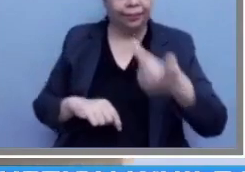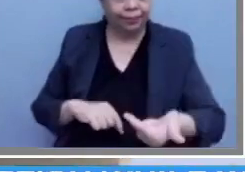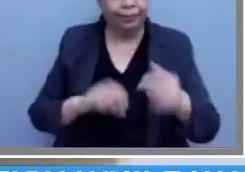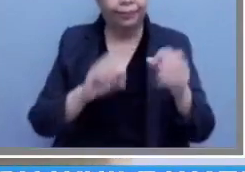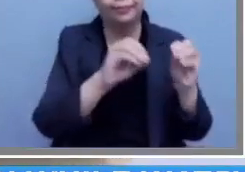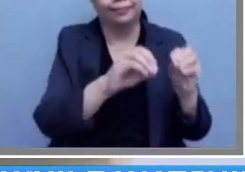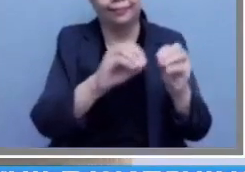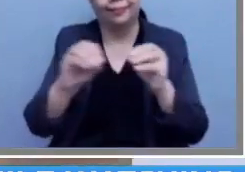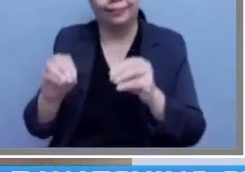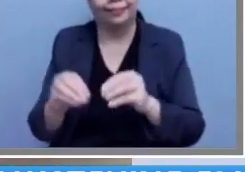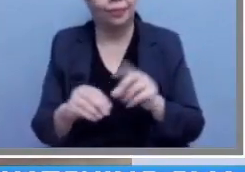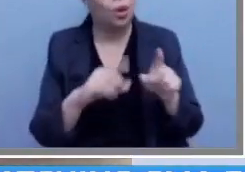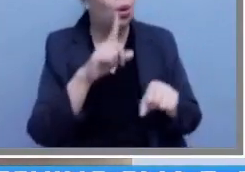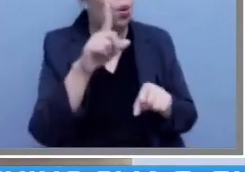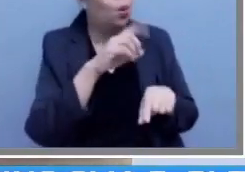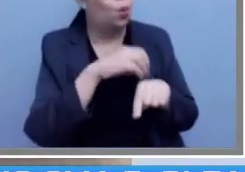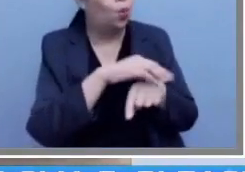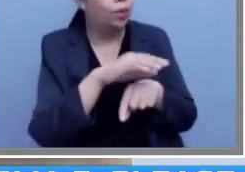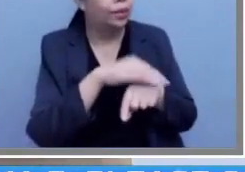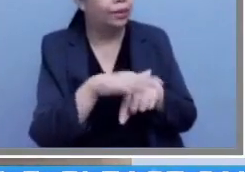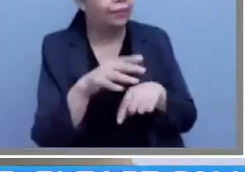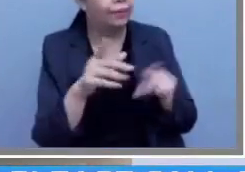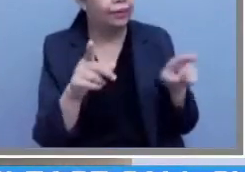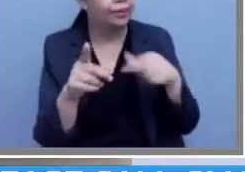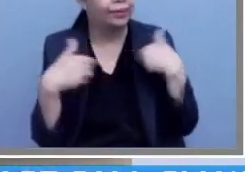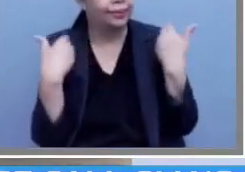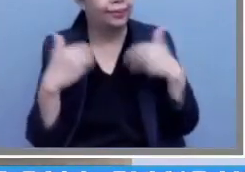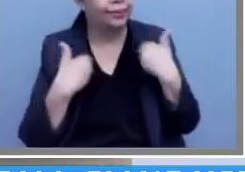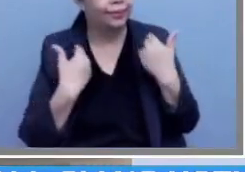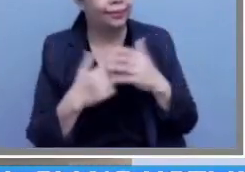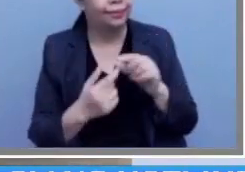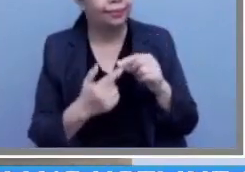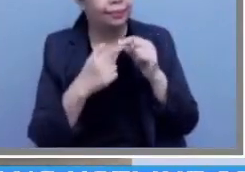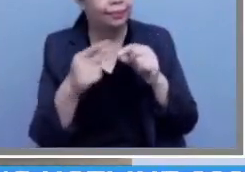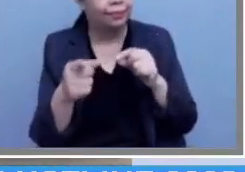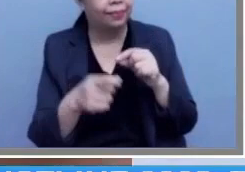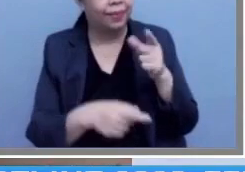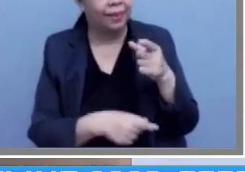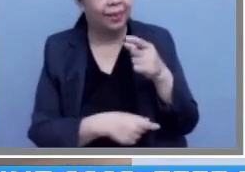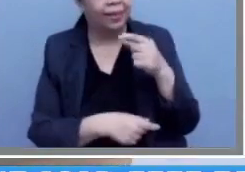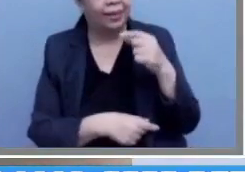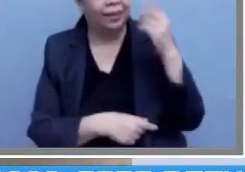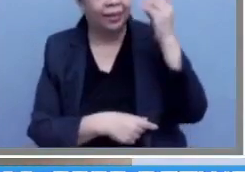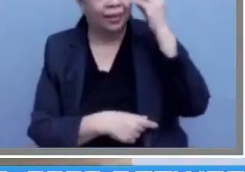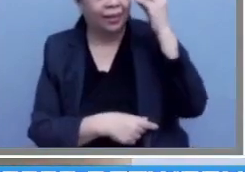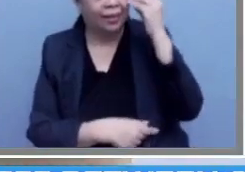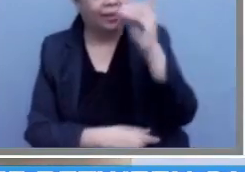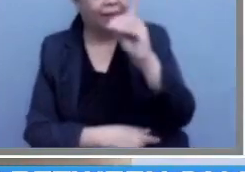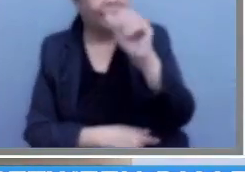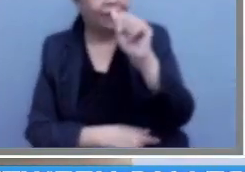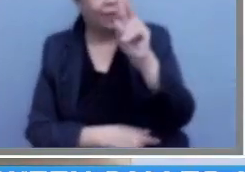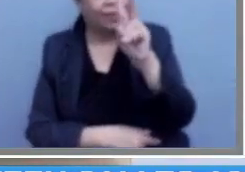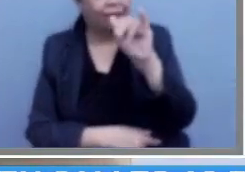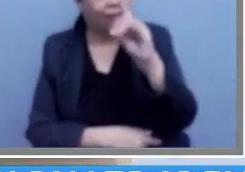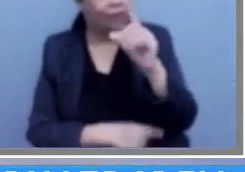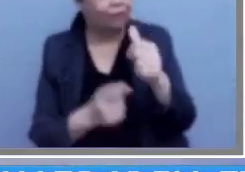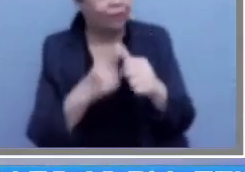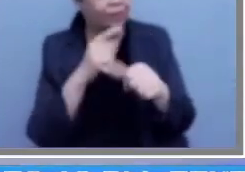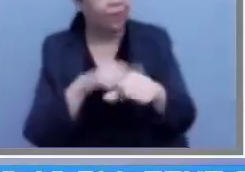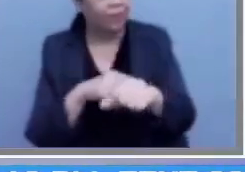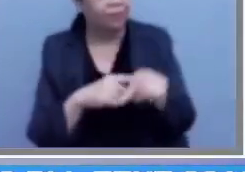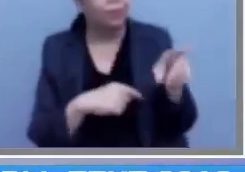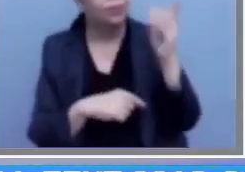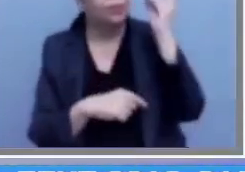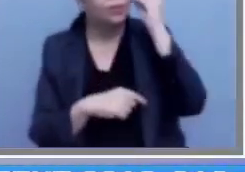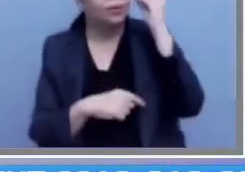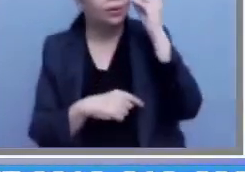Anung mga advice advice niyo sa mga baguhan lalo na kay David lal kay kasi first time niya so so Kay David si